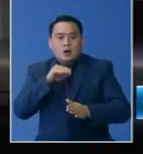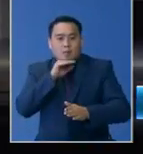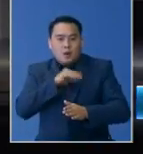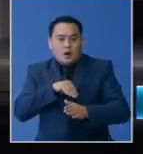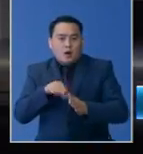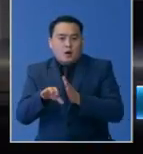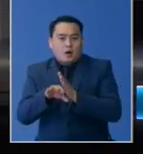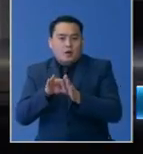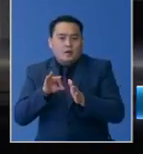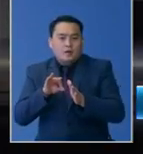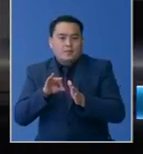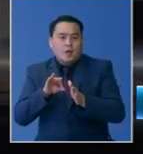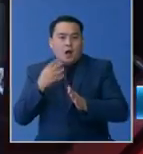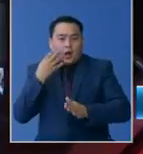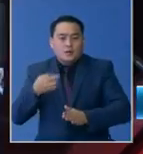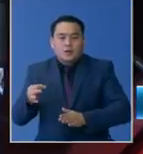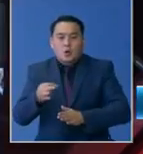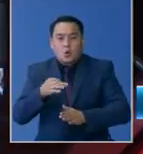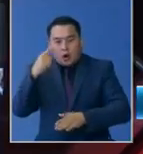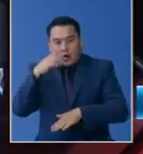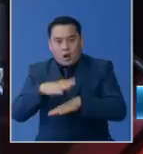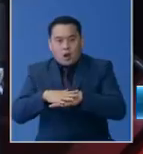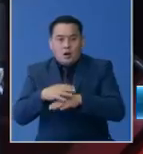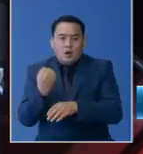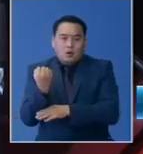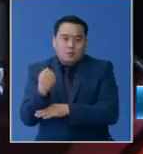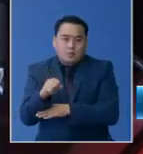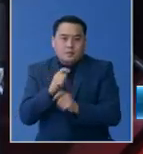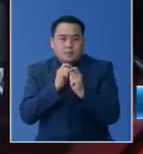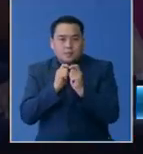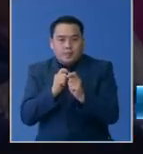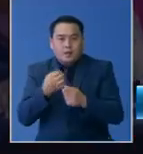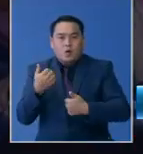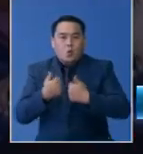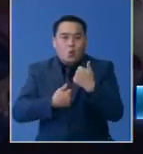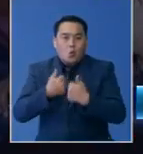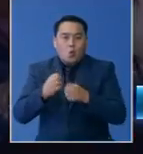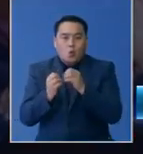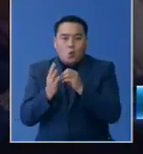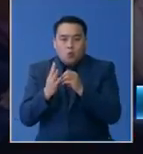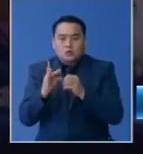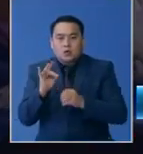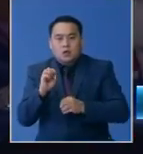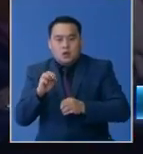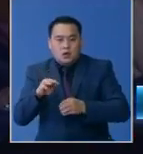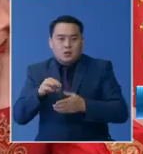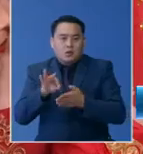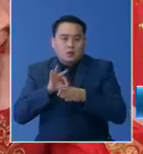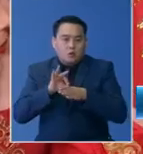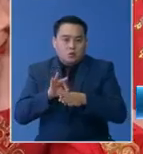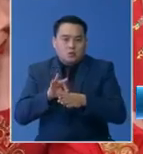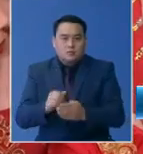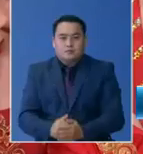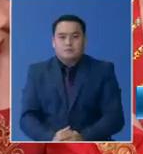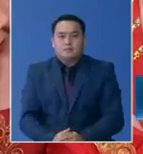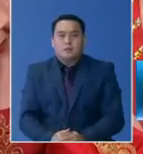тұрғыдан қарайтын болған. Алматы облысы әкімінің жүлдесі үшін өтетін облыстық сайыс биыл 14-ші рет өткізіліп отыр. Бүгінгі